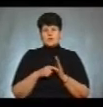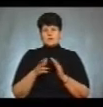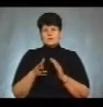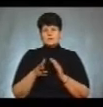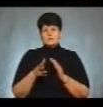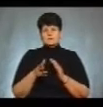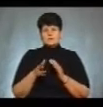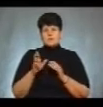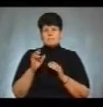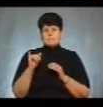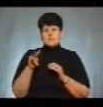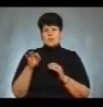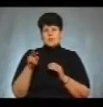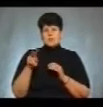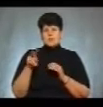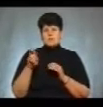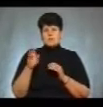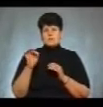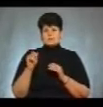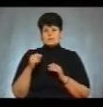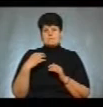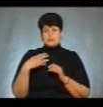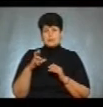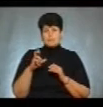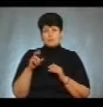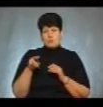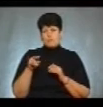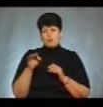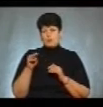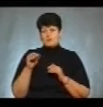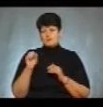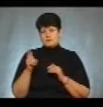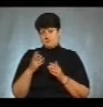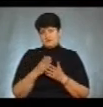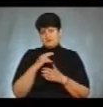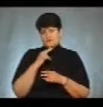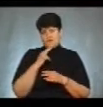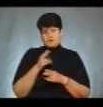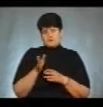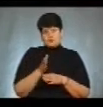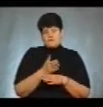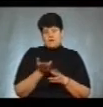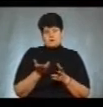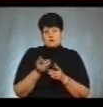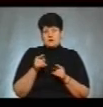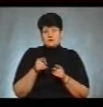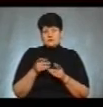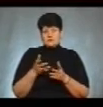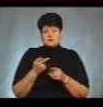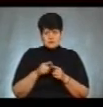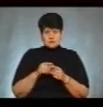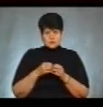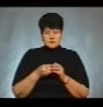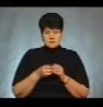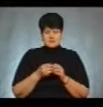на Білобожниця, Білий потік, так, є такі зауваження, і це усуваємо, але я кажу, тут вже не можливо. Це вважається недоліком